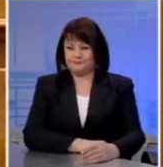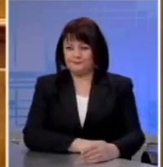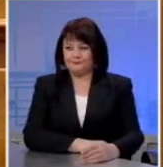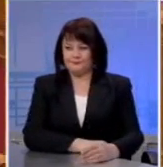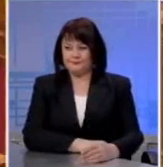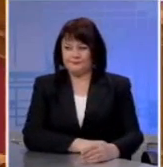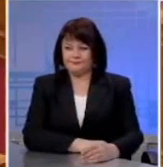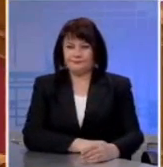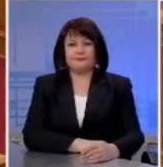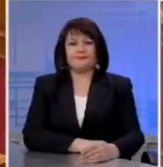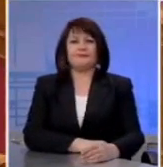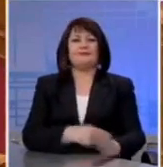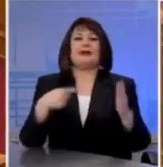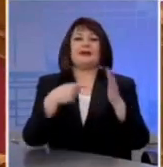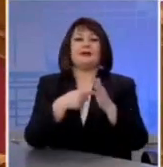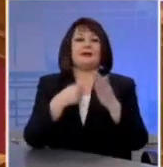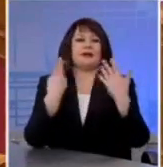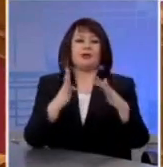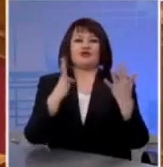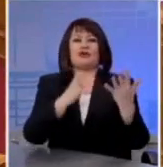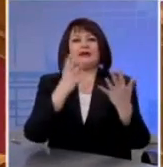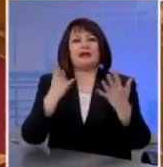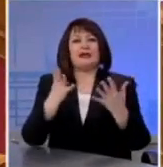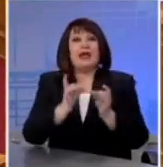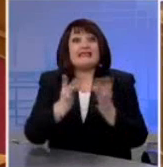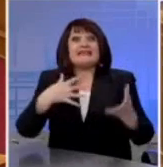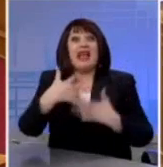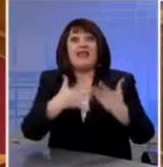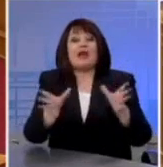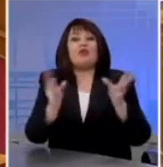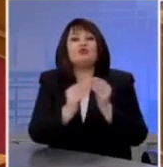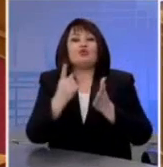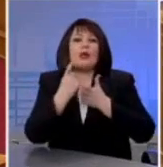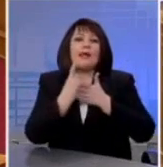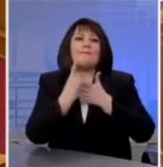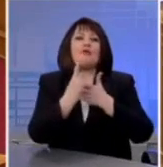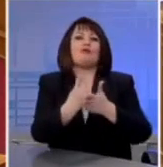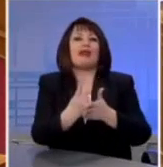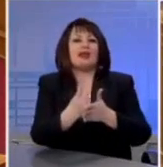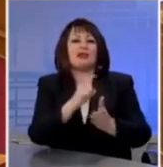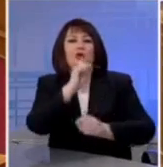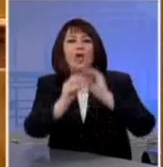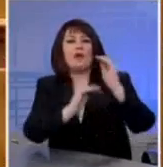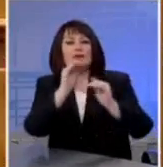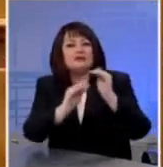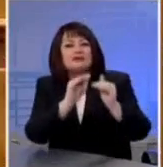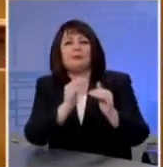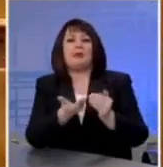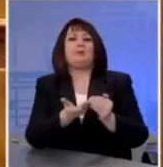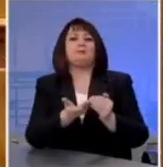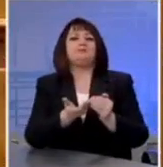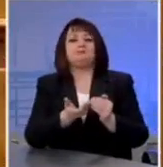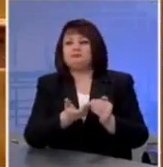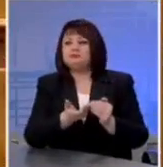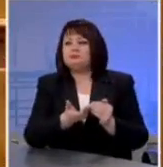Καλοκαίρι του 99, σκάνδαλο των υποβρυχίων, κάναμε τις ερωτήσεις, κάναμε